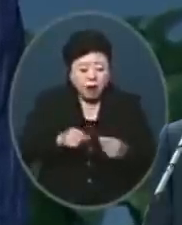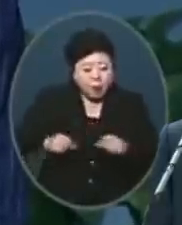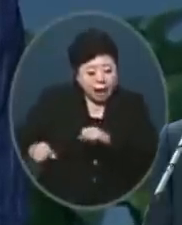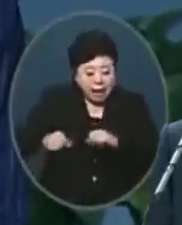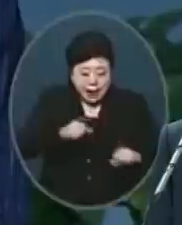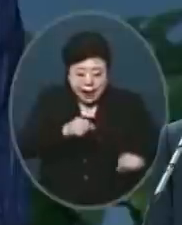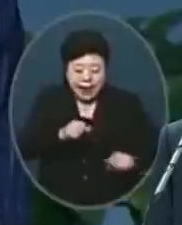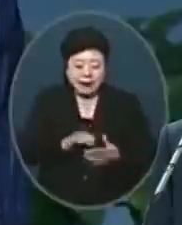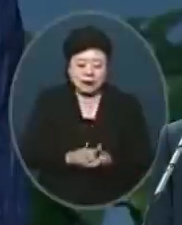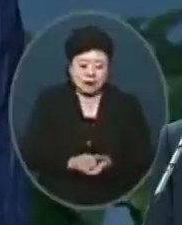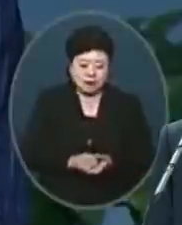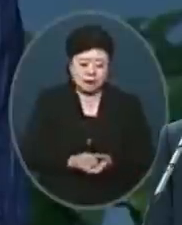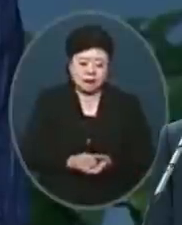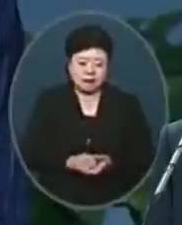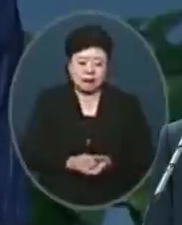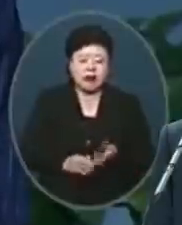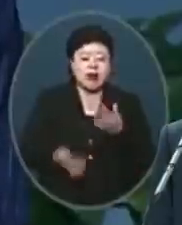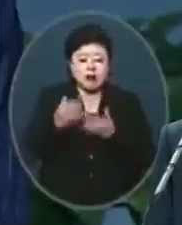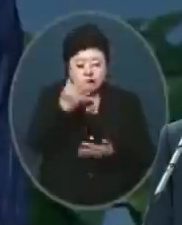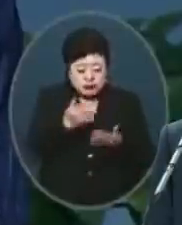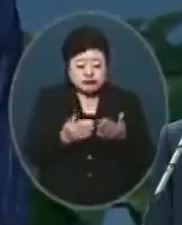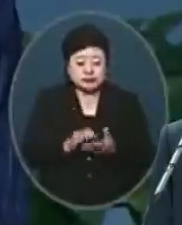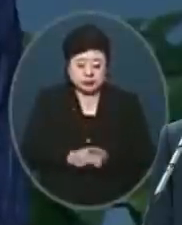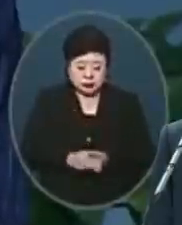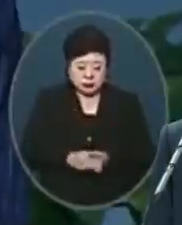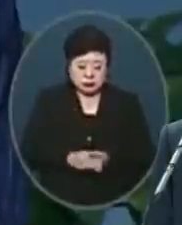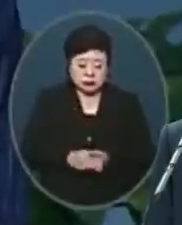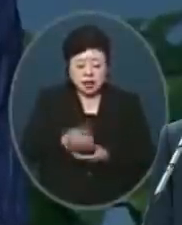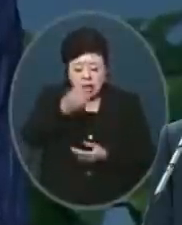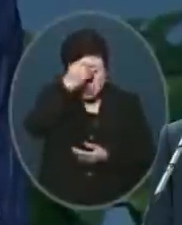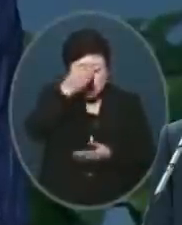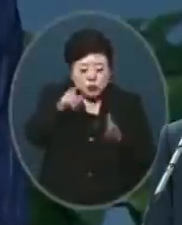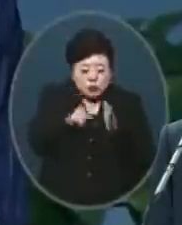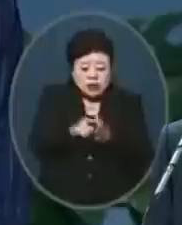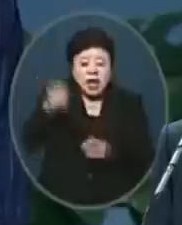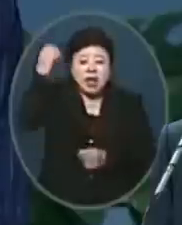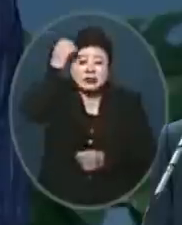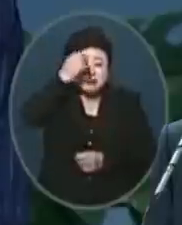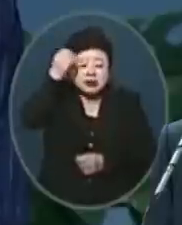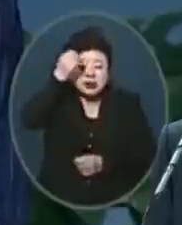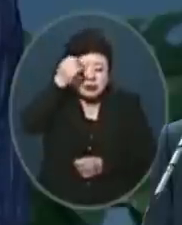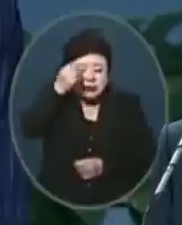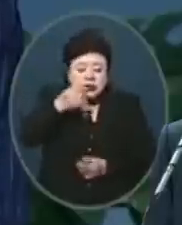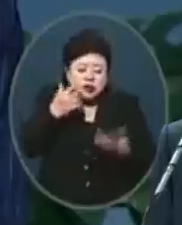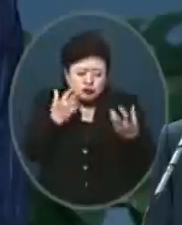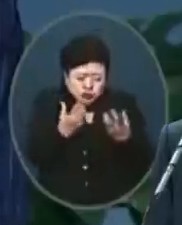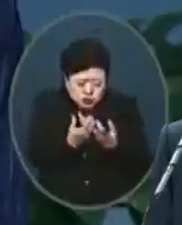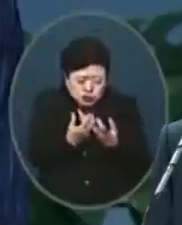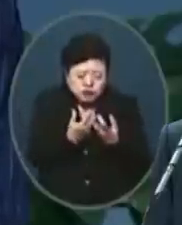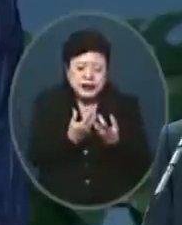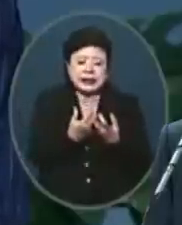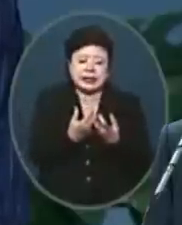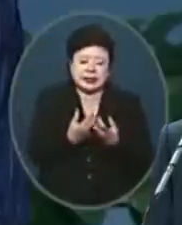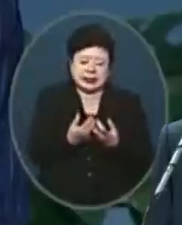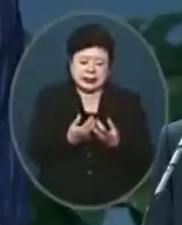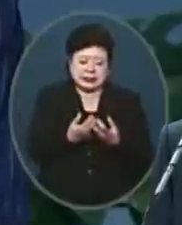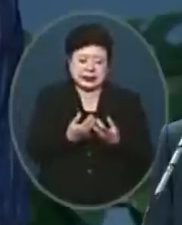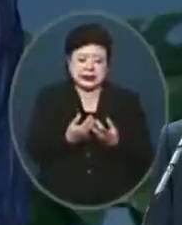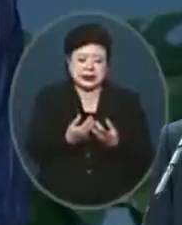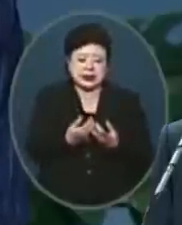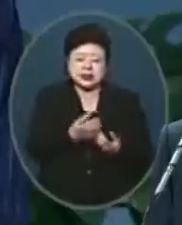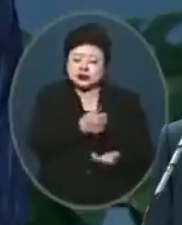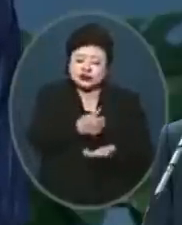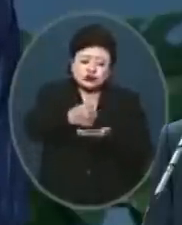활발하게 불붙어 나가는 것은 기독교 신앙은 성령 충만을